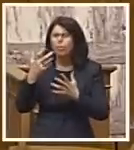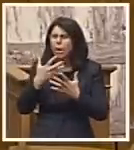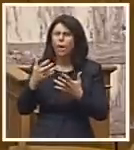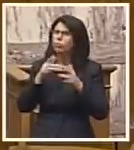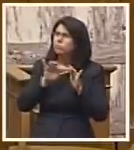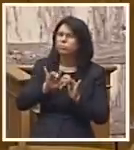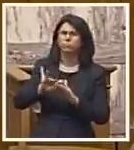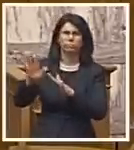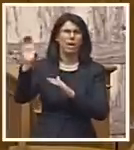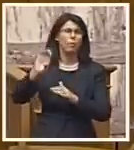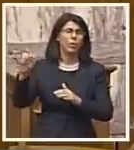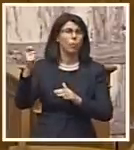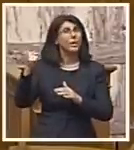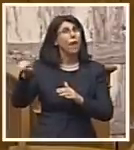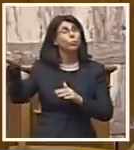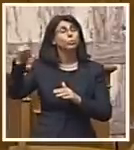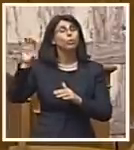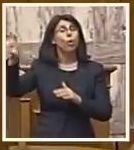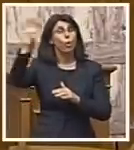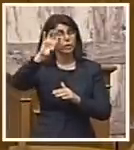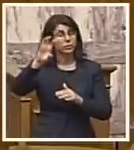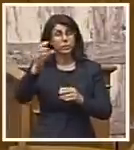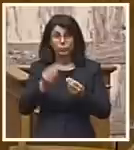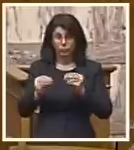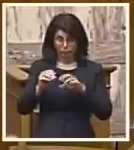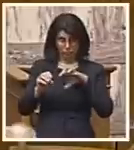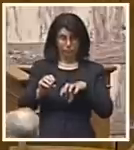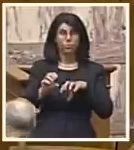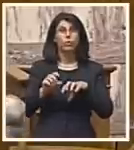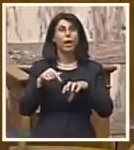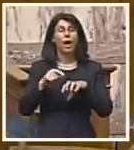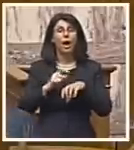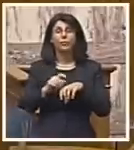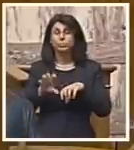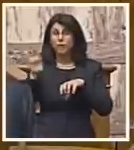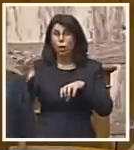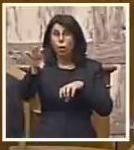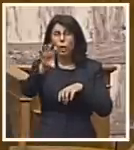λαούς καθοριστικά, πόσο μάλλον και τις χώρες που βρίσκονται σήμερα